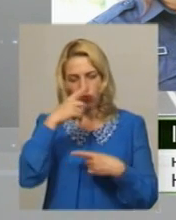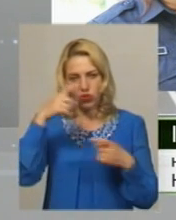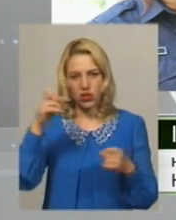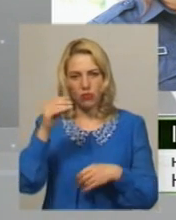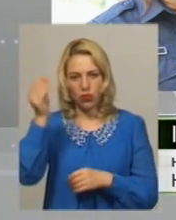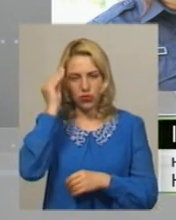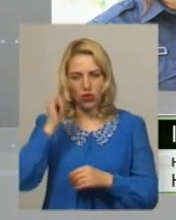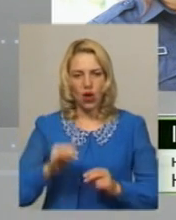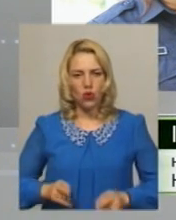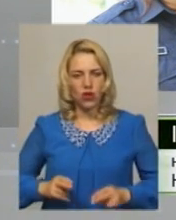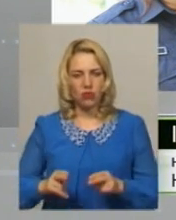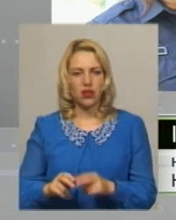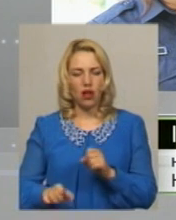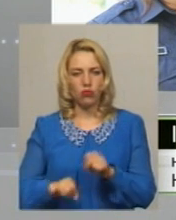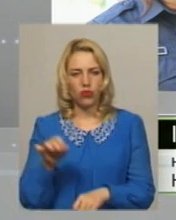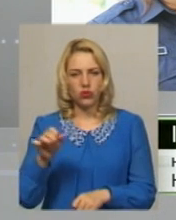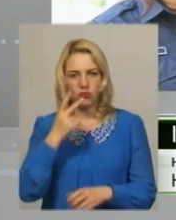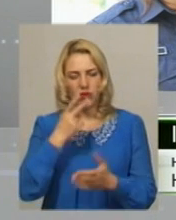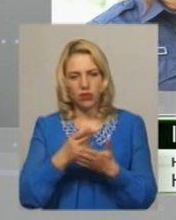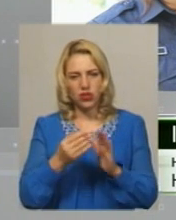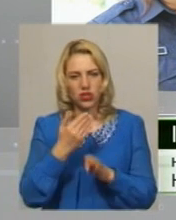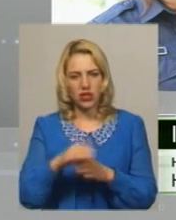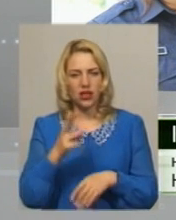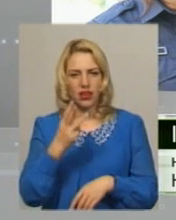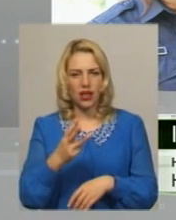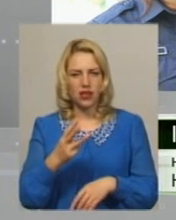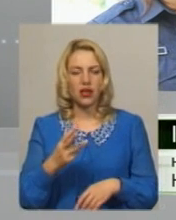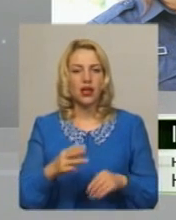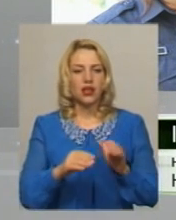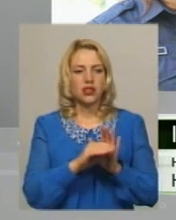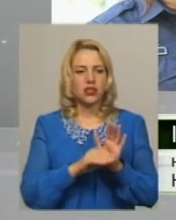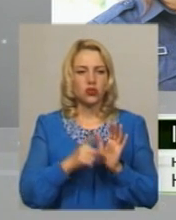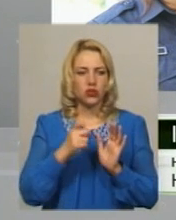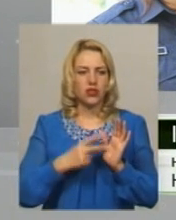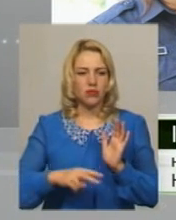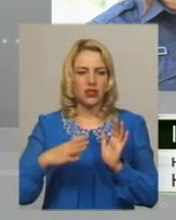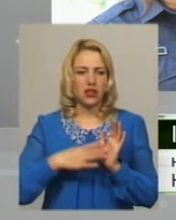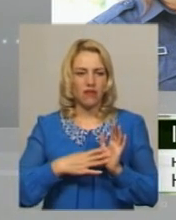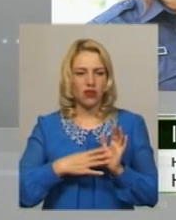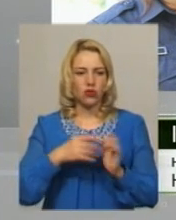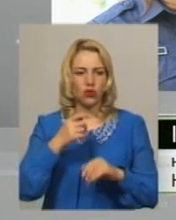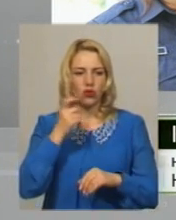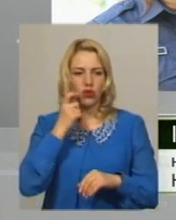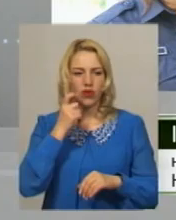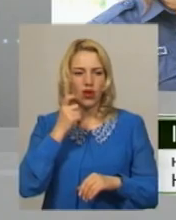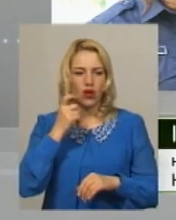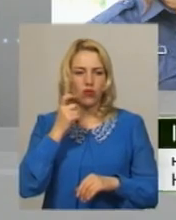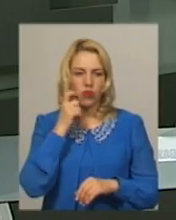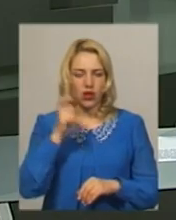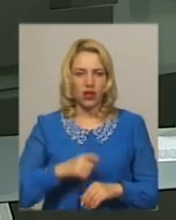підозру у вчиненні кримінального правопорушення, передбаченого частиною 3 статті 189 Кримінального кодексу України. Це